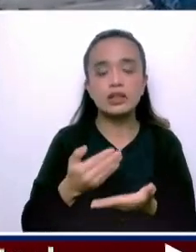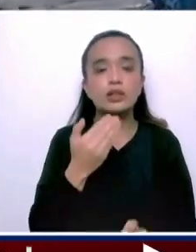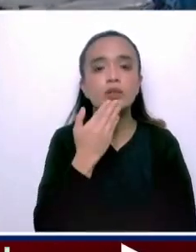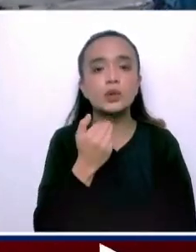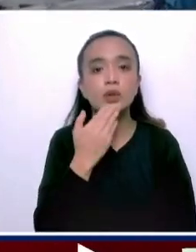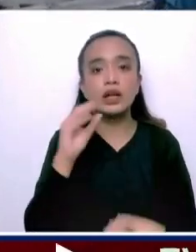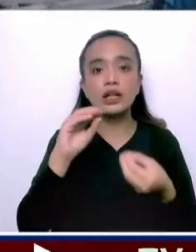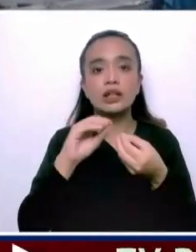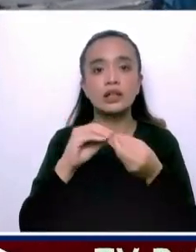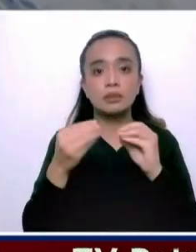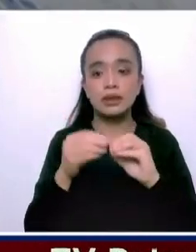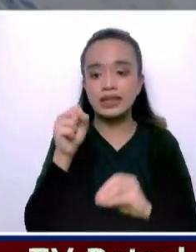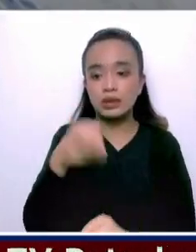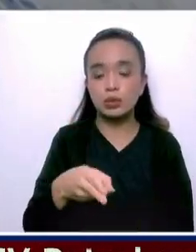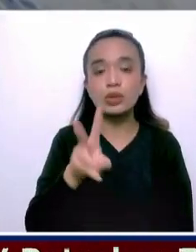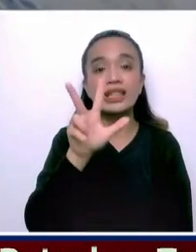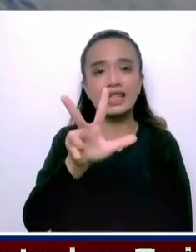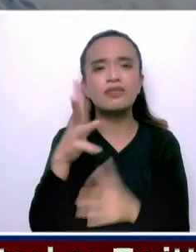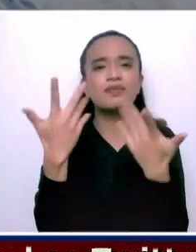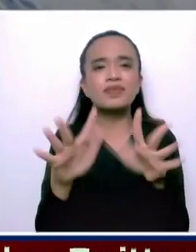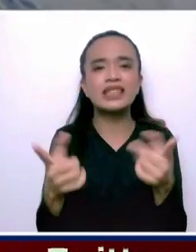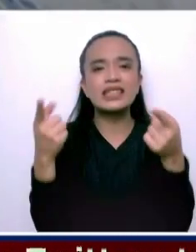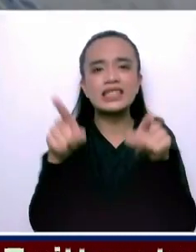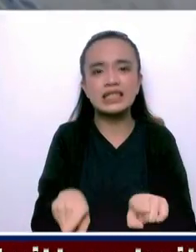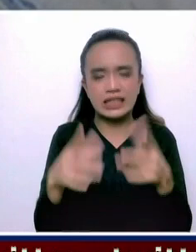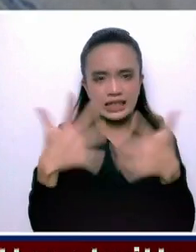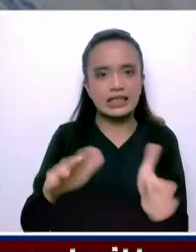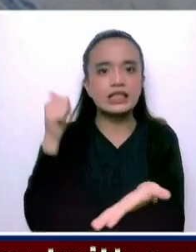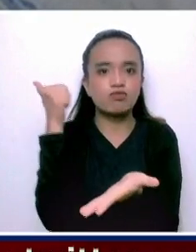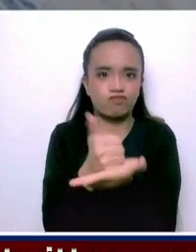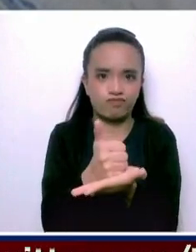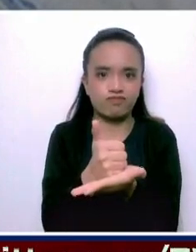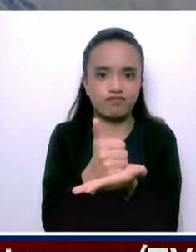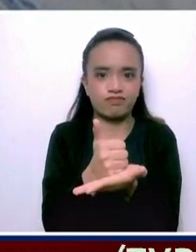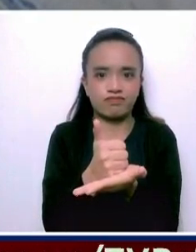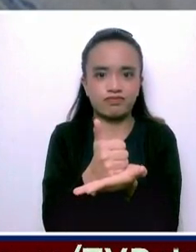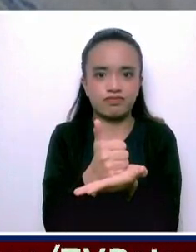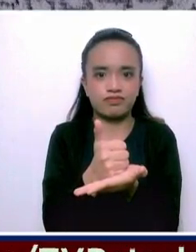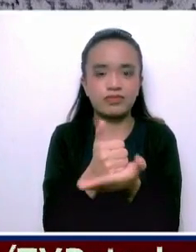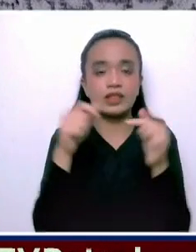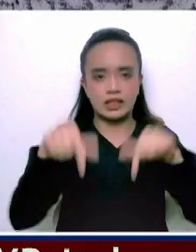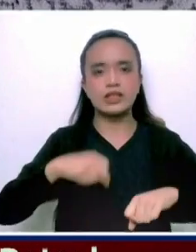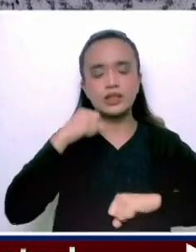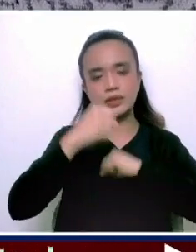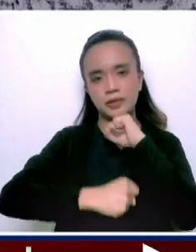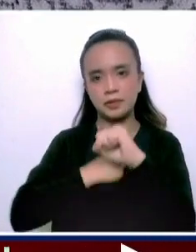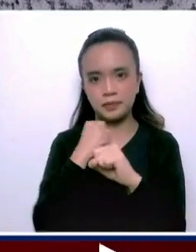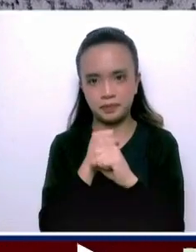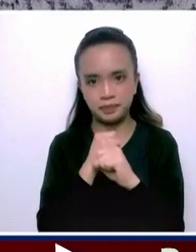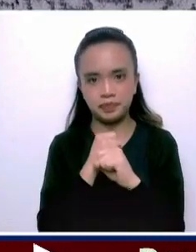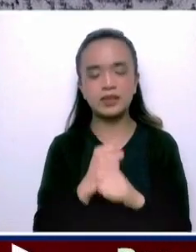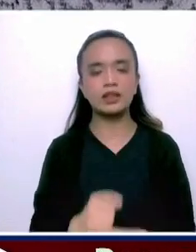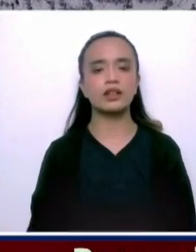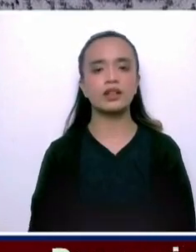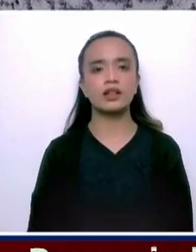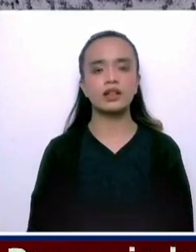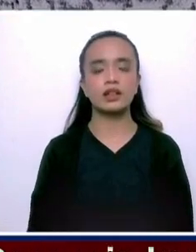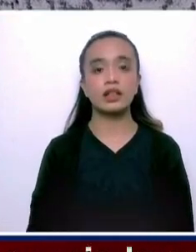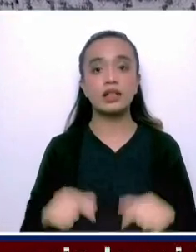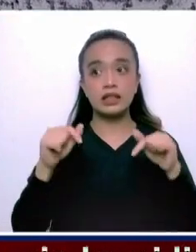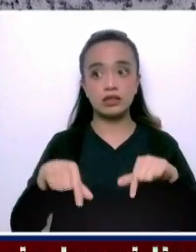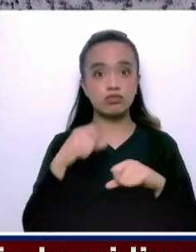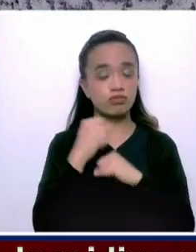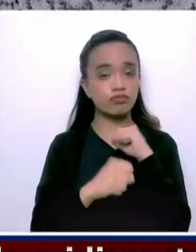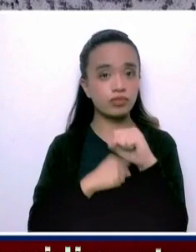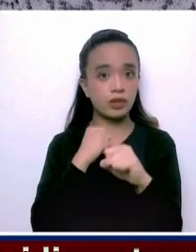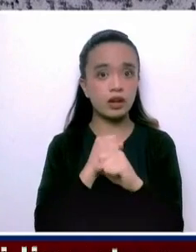3 na nangyari na nga at naprubahan na nitong unang ngayong taong ito. Sa unang parte nga ng taon ay meron